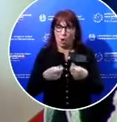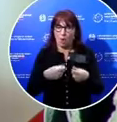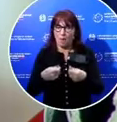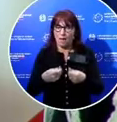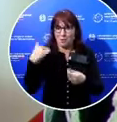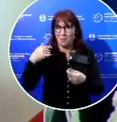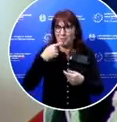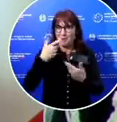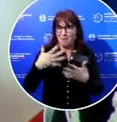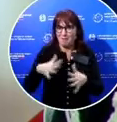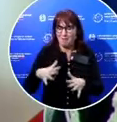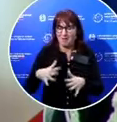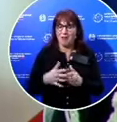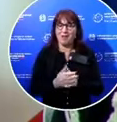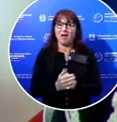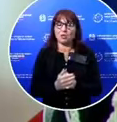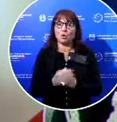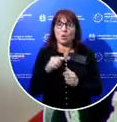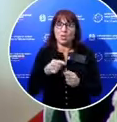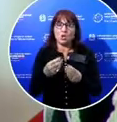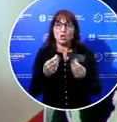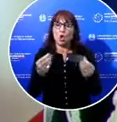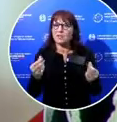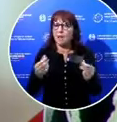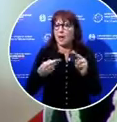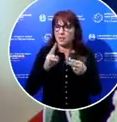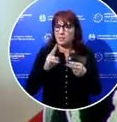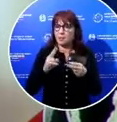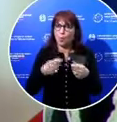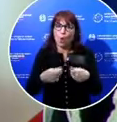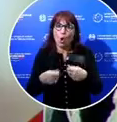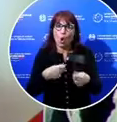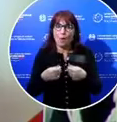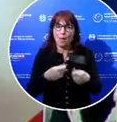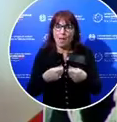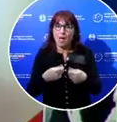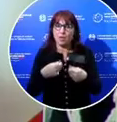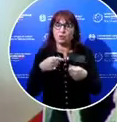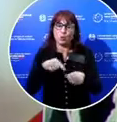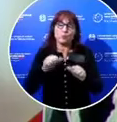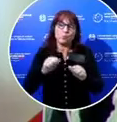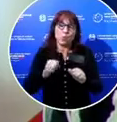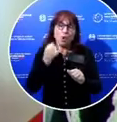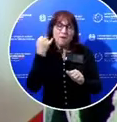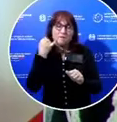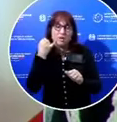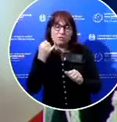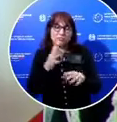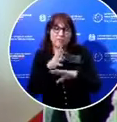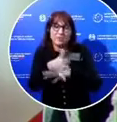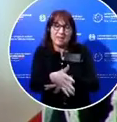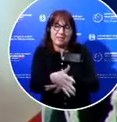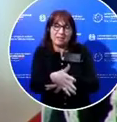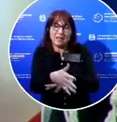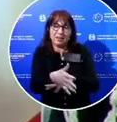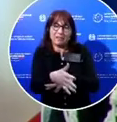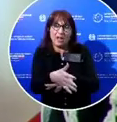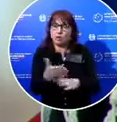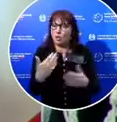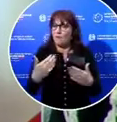cui parlavamo prima e che sono maggiormente in commercio. Questo ci può consentire un intervento in